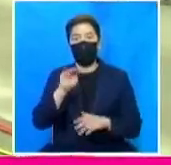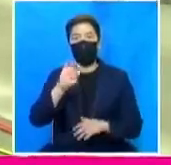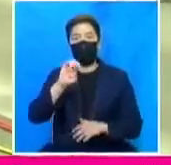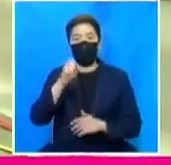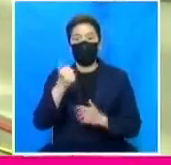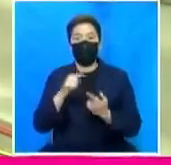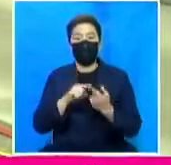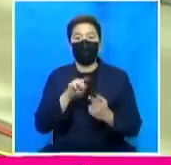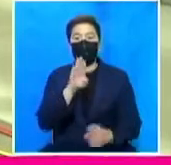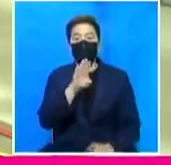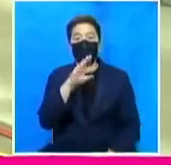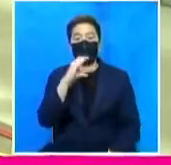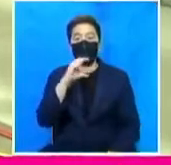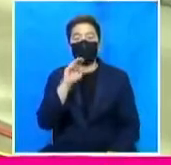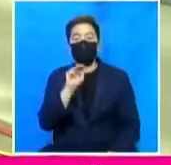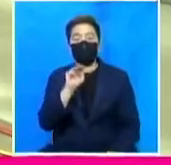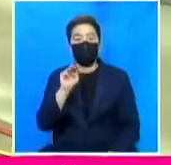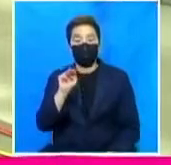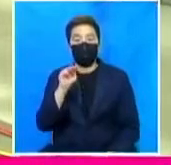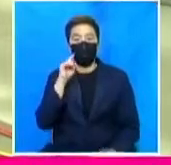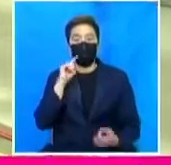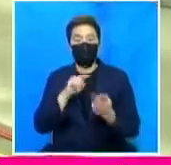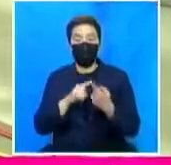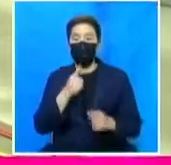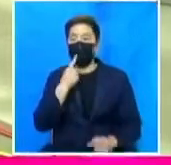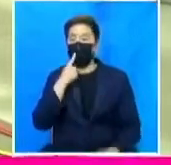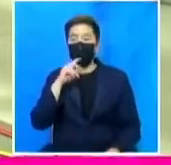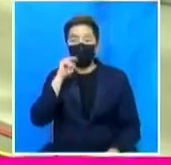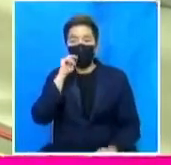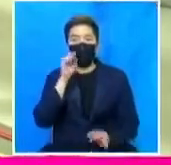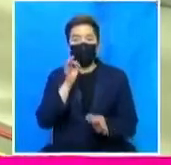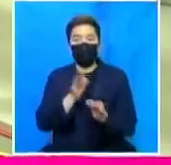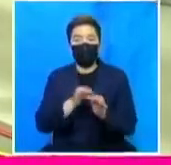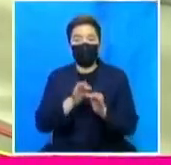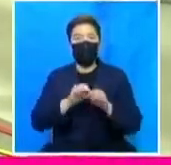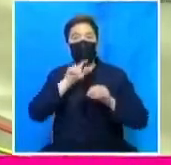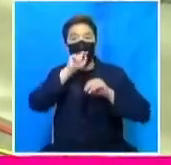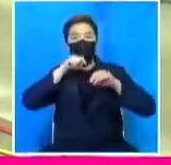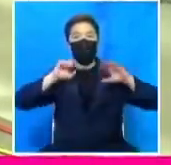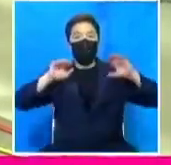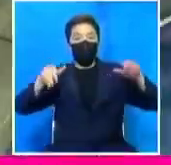จ BCMM สำนักงานธุรกิจปากน้ำธนาคารกรุงไทย